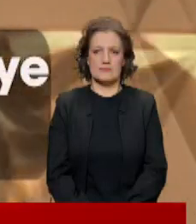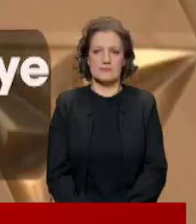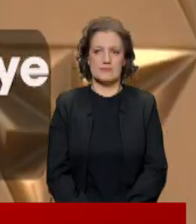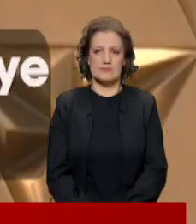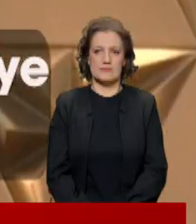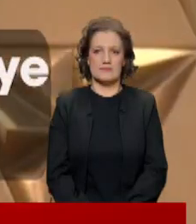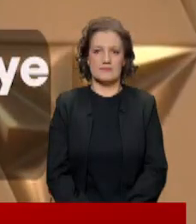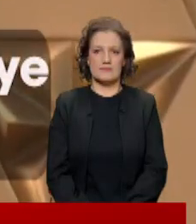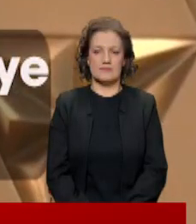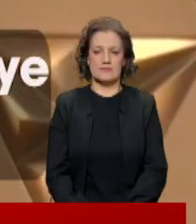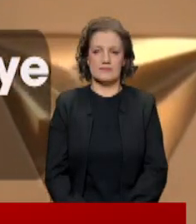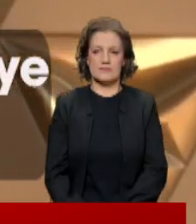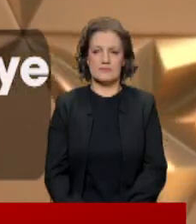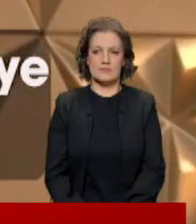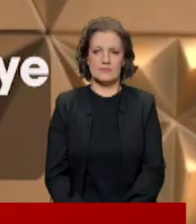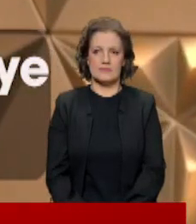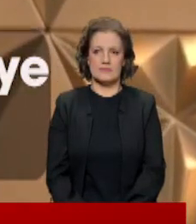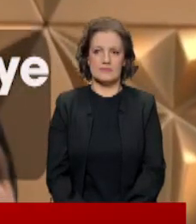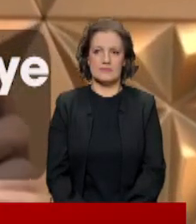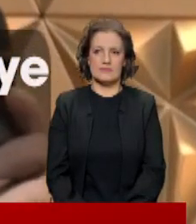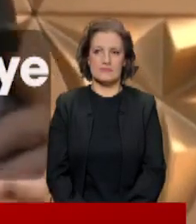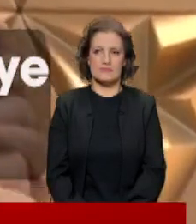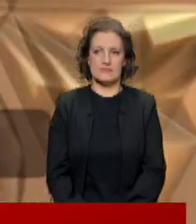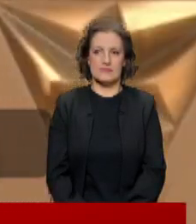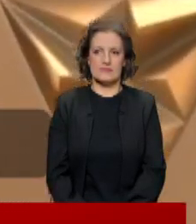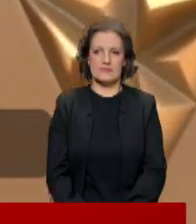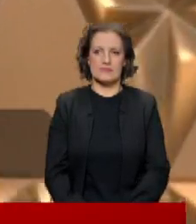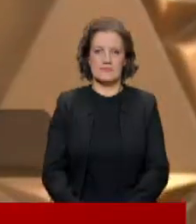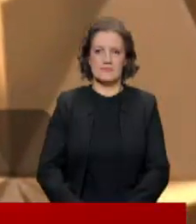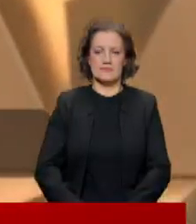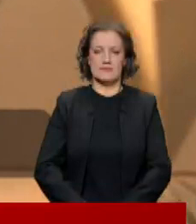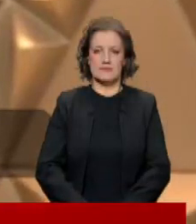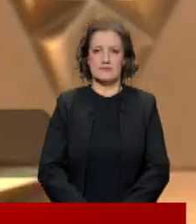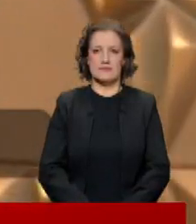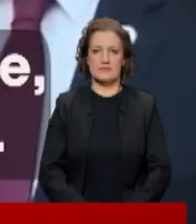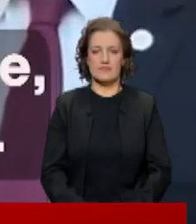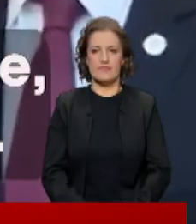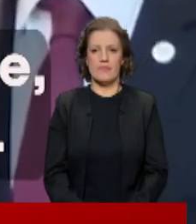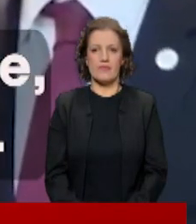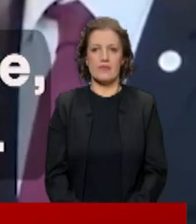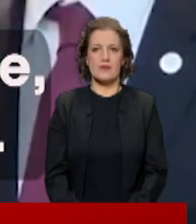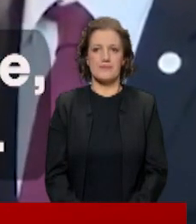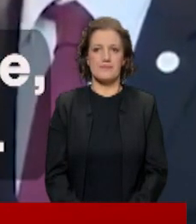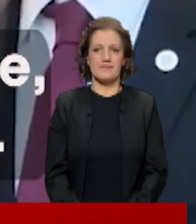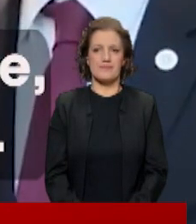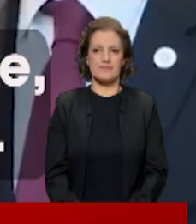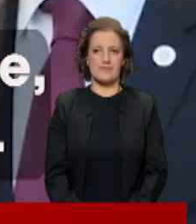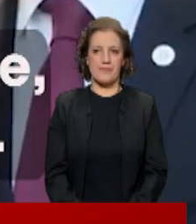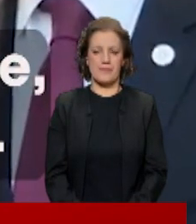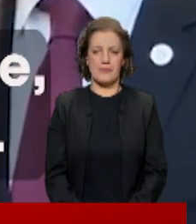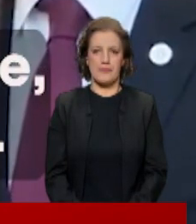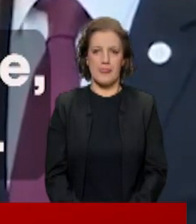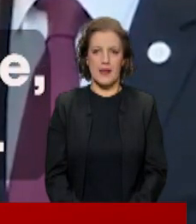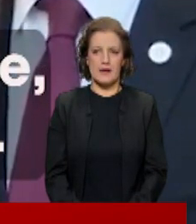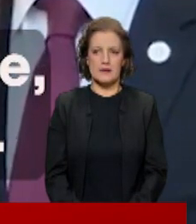demiyorsunuz. Koşa koşa belediye geliyor. Hadi Mansur Baba, öyle mi? Elbette destek olacağız. Mansur Başkan'a ne